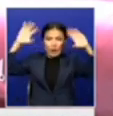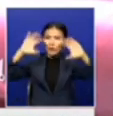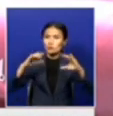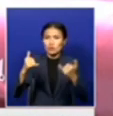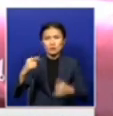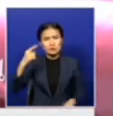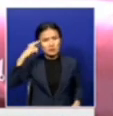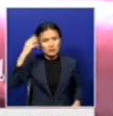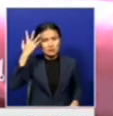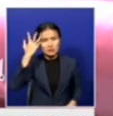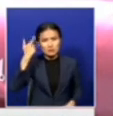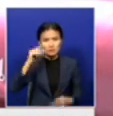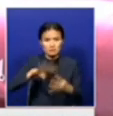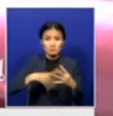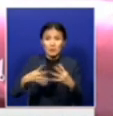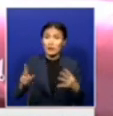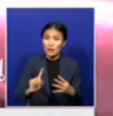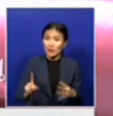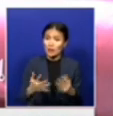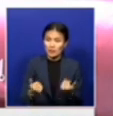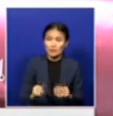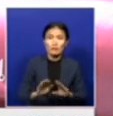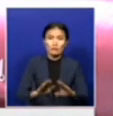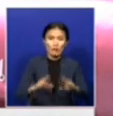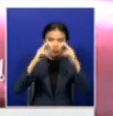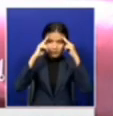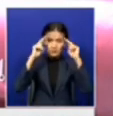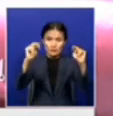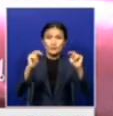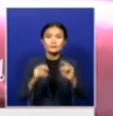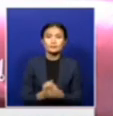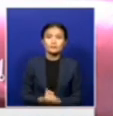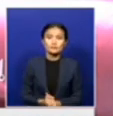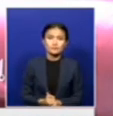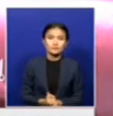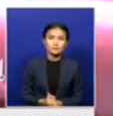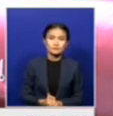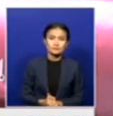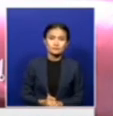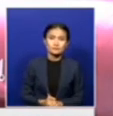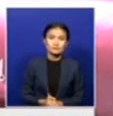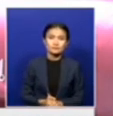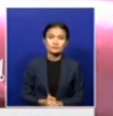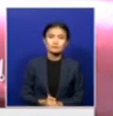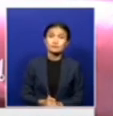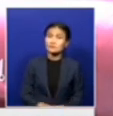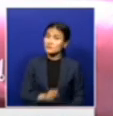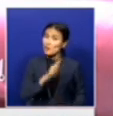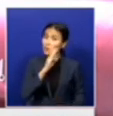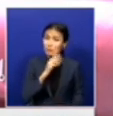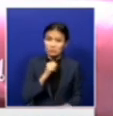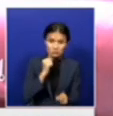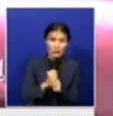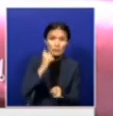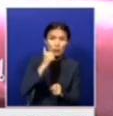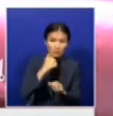ครับกระผมอยากฝากท่านประธานไปถึงท่านนายกก่อนท่านนายกนะครับว่าลุกก่อนไปก่อนถึง